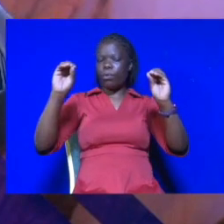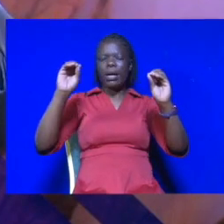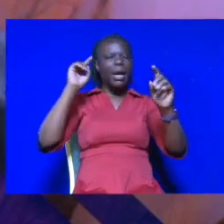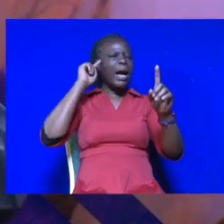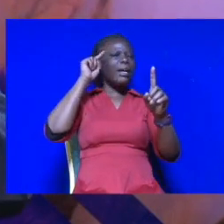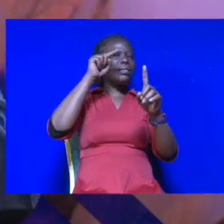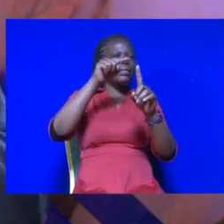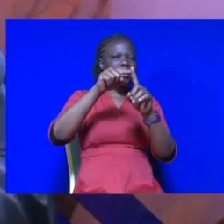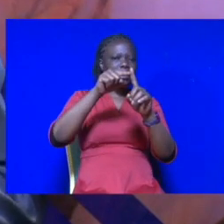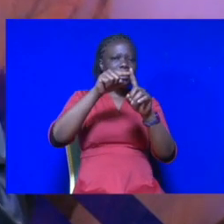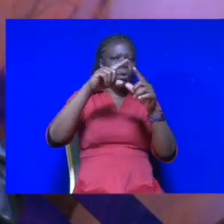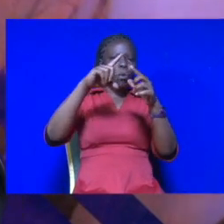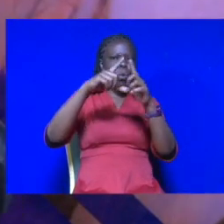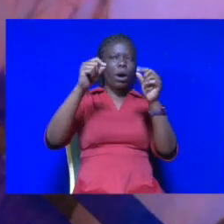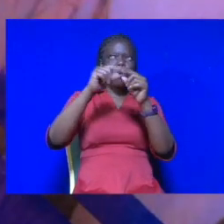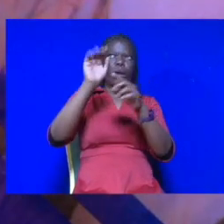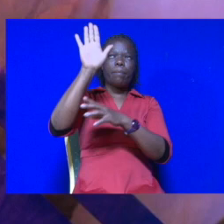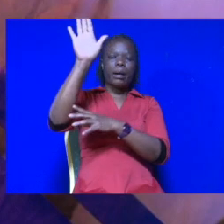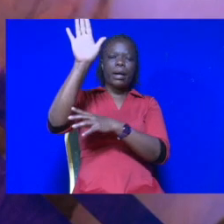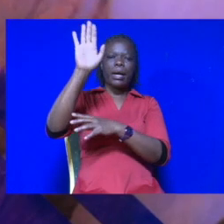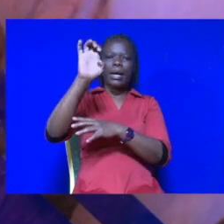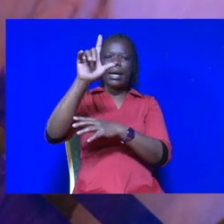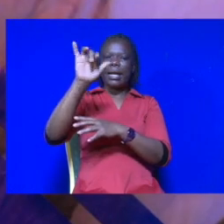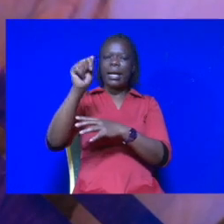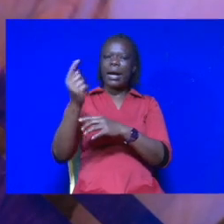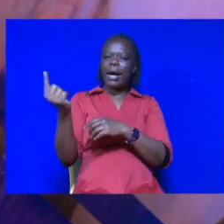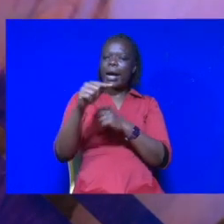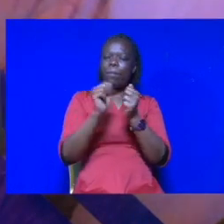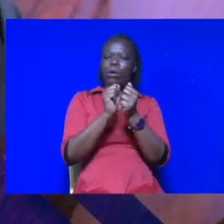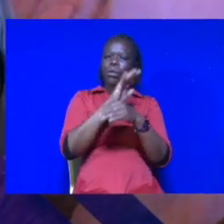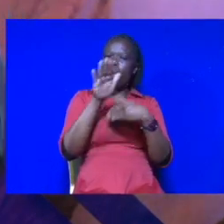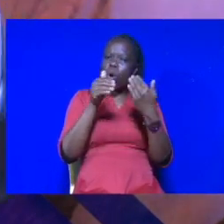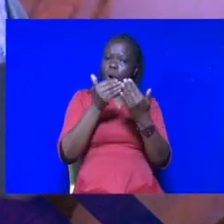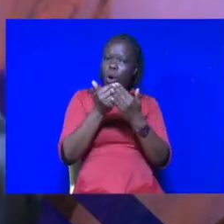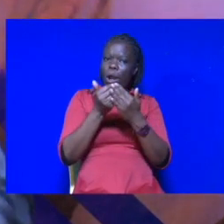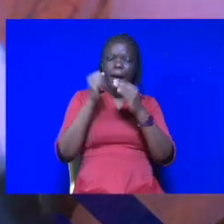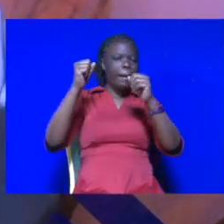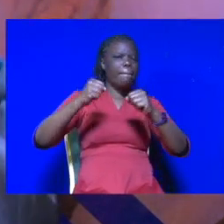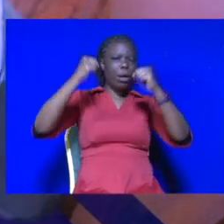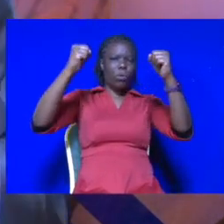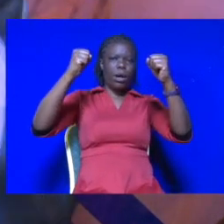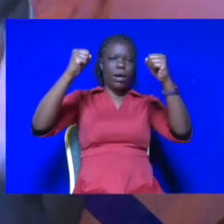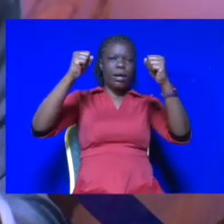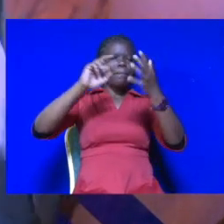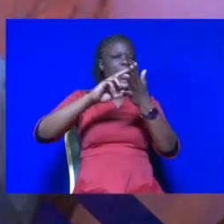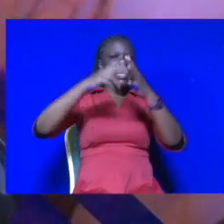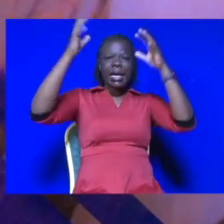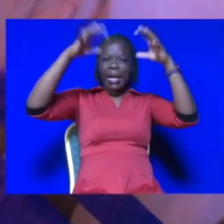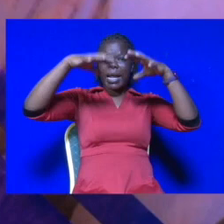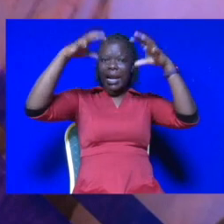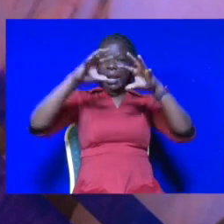mpaka kwa neno langu. Elia amekuja na mamlaka yote. Elia anazungumza kwa mamlaka kwamba mvua